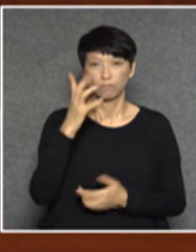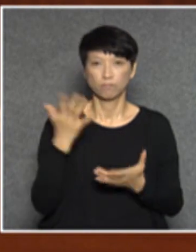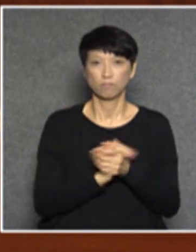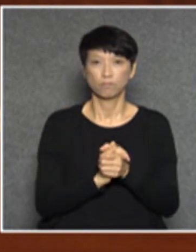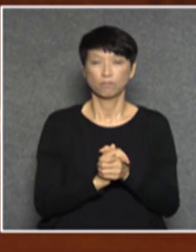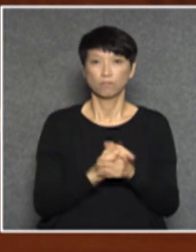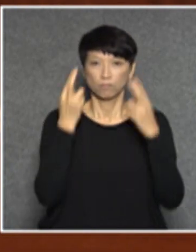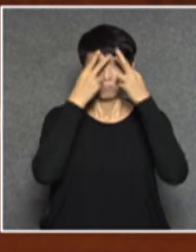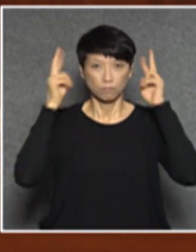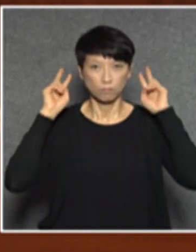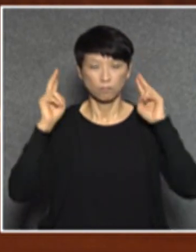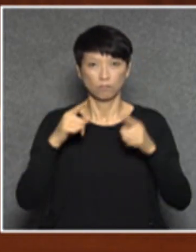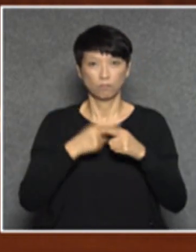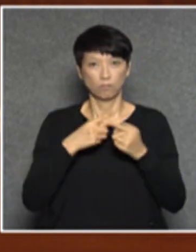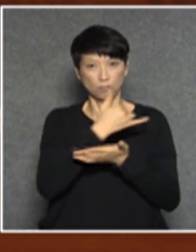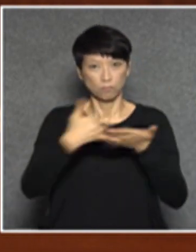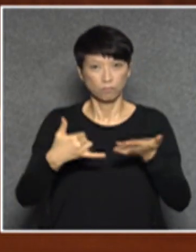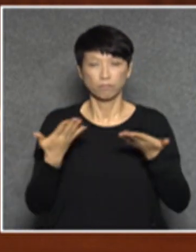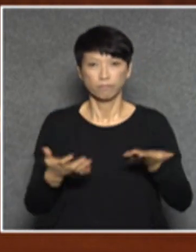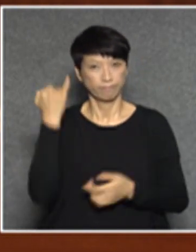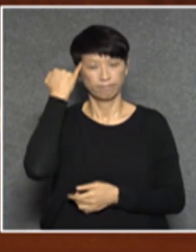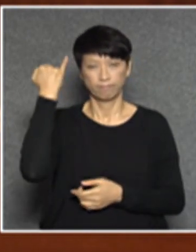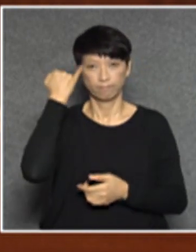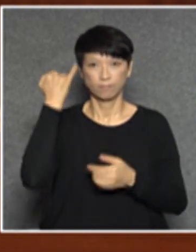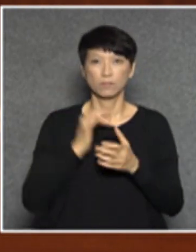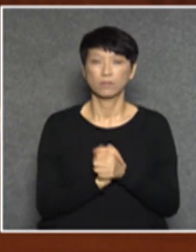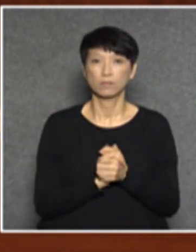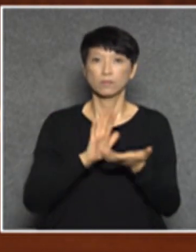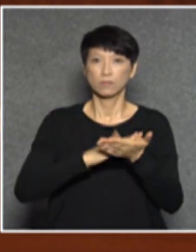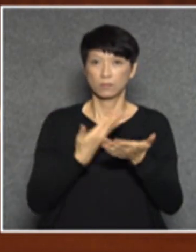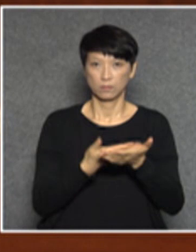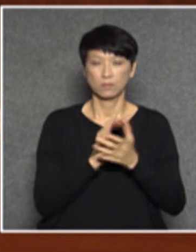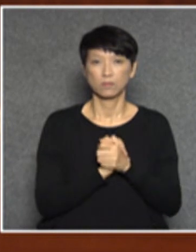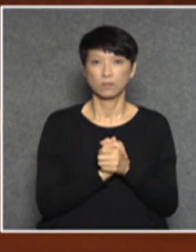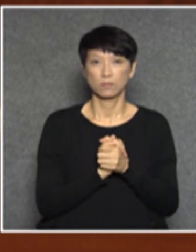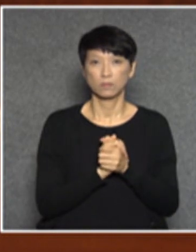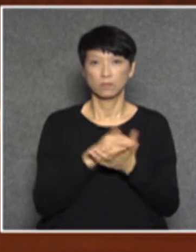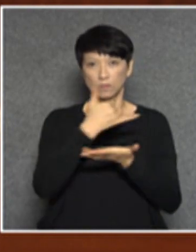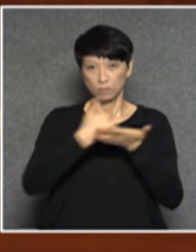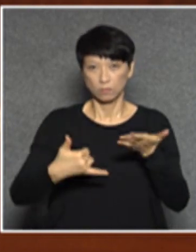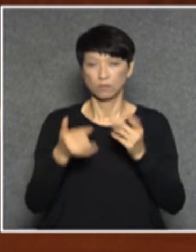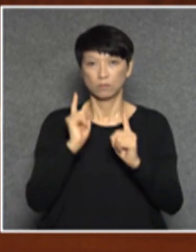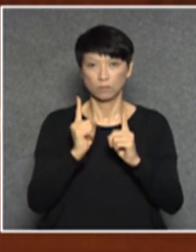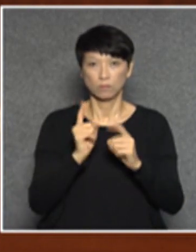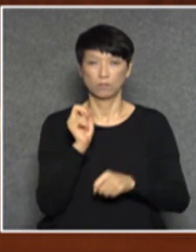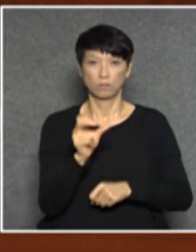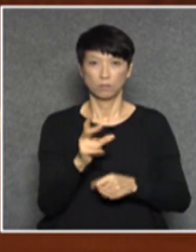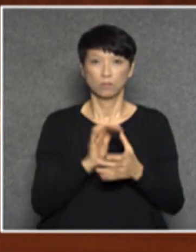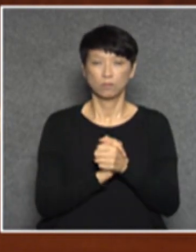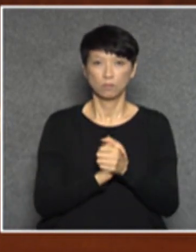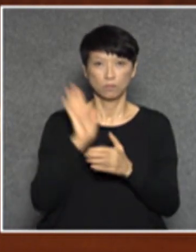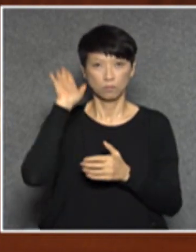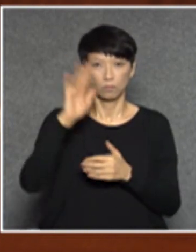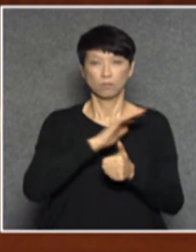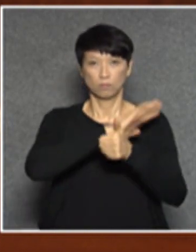元區，目前雖然仍然是未知之數，但無論脫歐與否，後遺症的嚴重